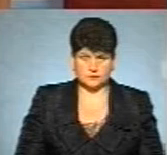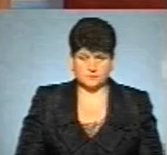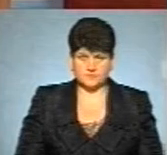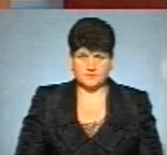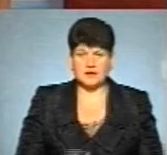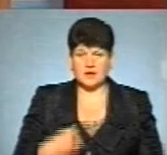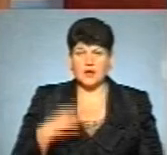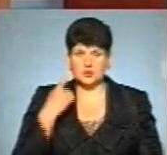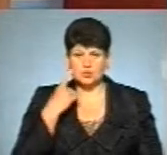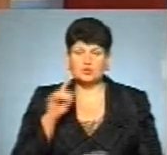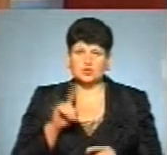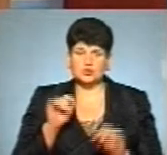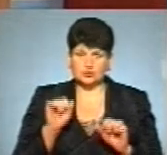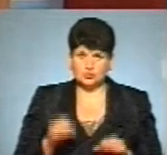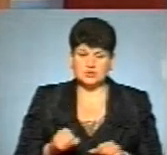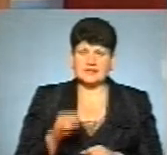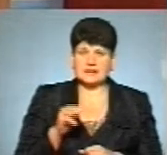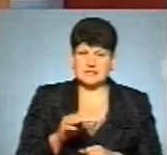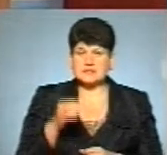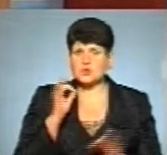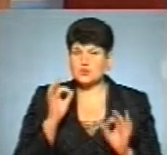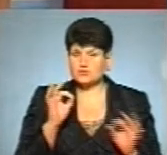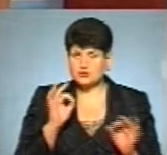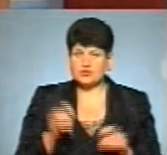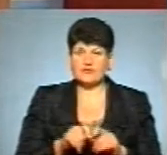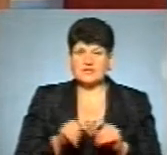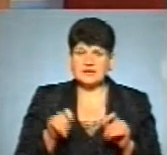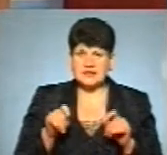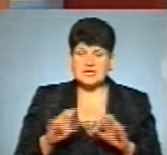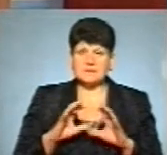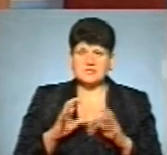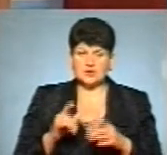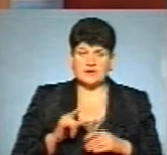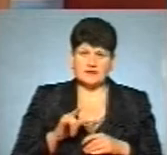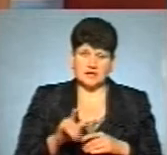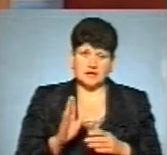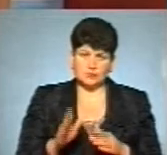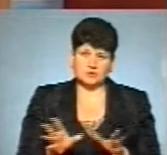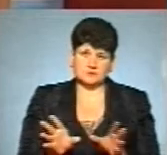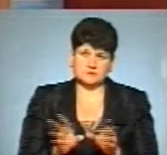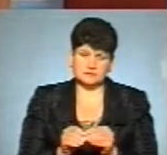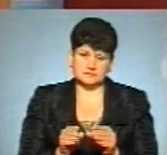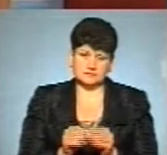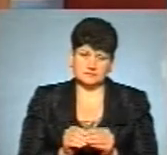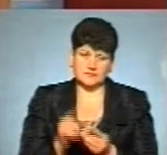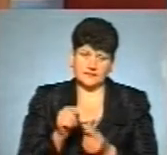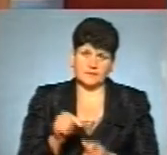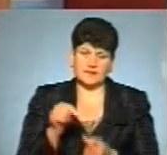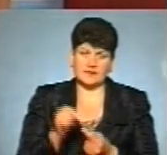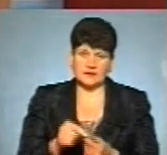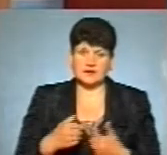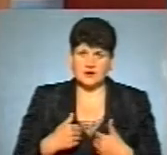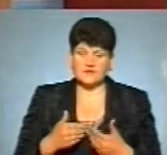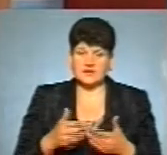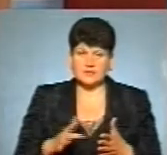Я думаю, що зможе. Якщо Тарас озвучив, що відкриття міжнародних авіаліній десь буде межувати з нашим відкритим повністю